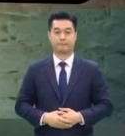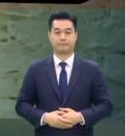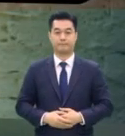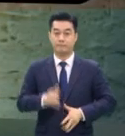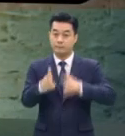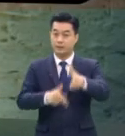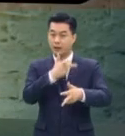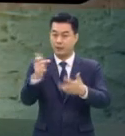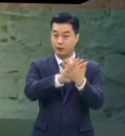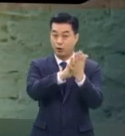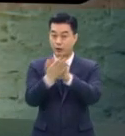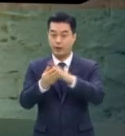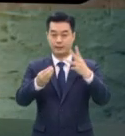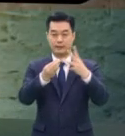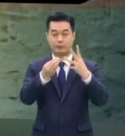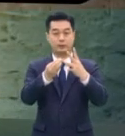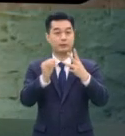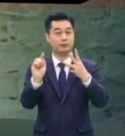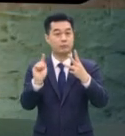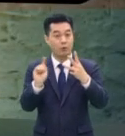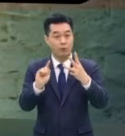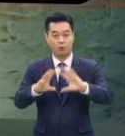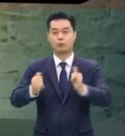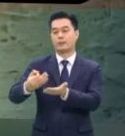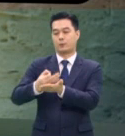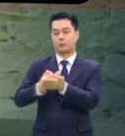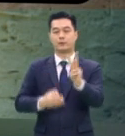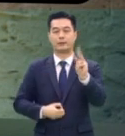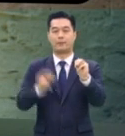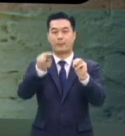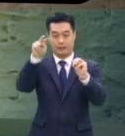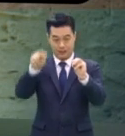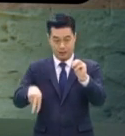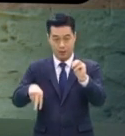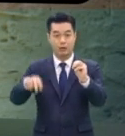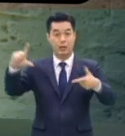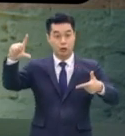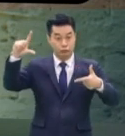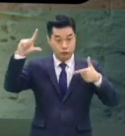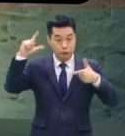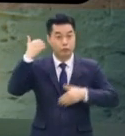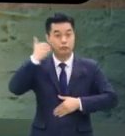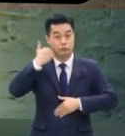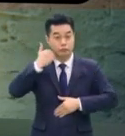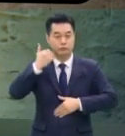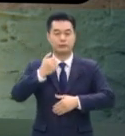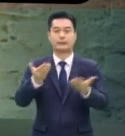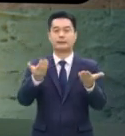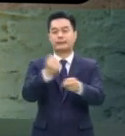산업대 전환의 세 번째 과제는 국민소득 3만 달러 에 주역인 제조업을 다시